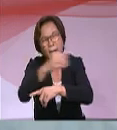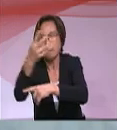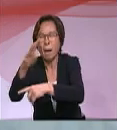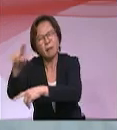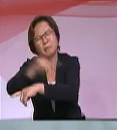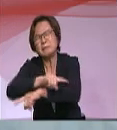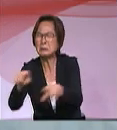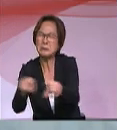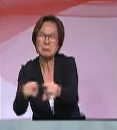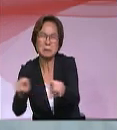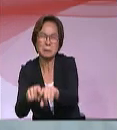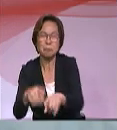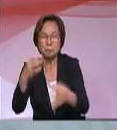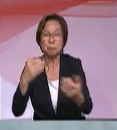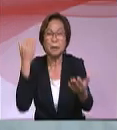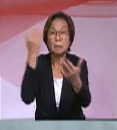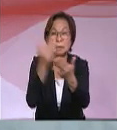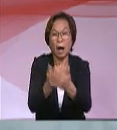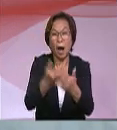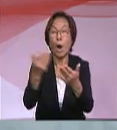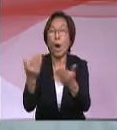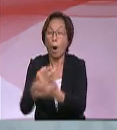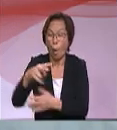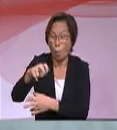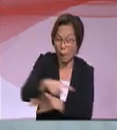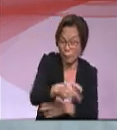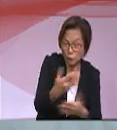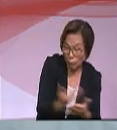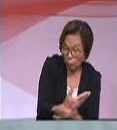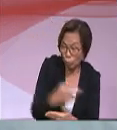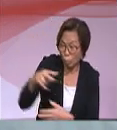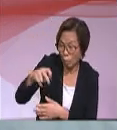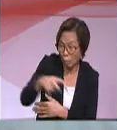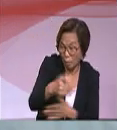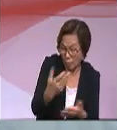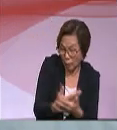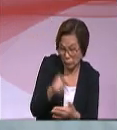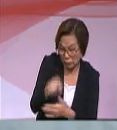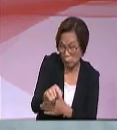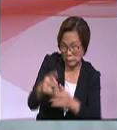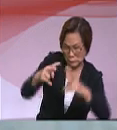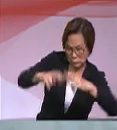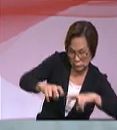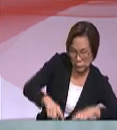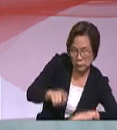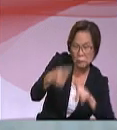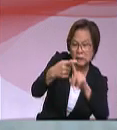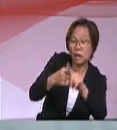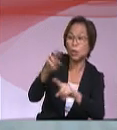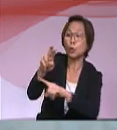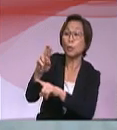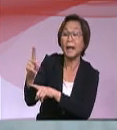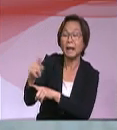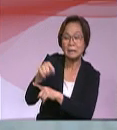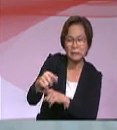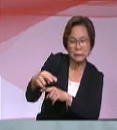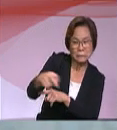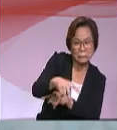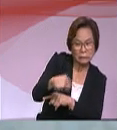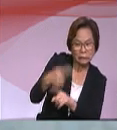ini untuk kita melihat pada varian baru ni, iaitu virus varian under investigation daripada United